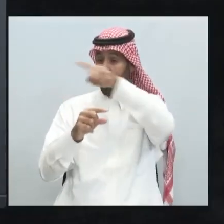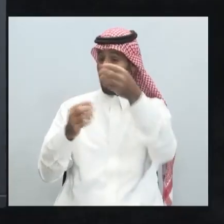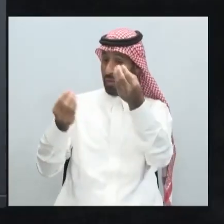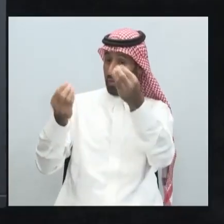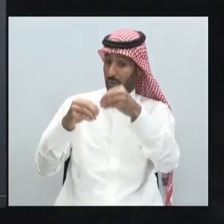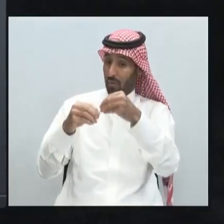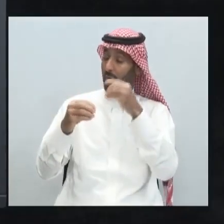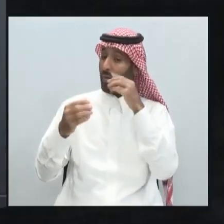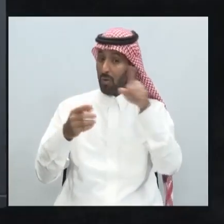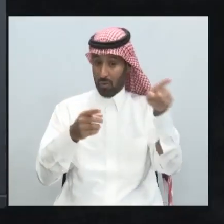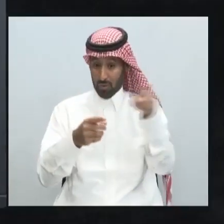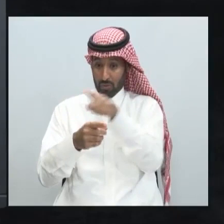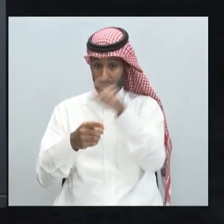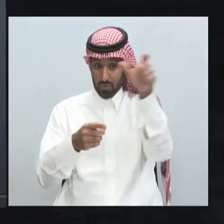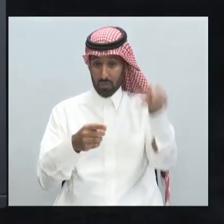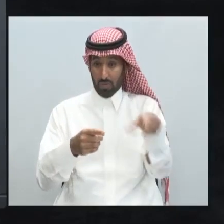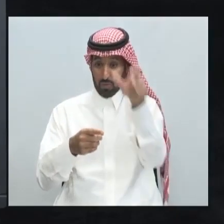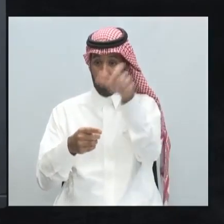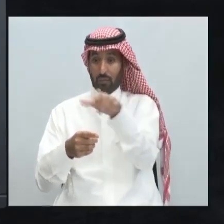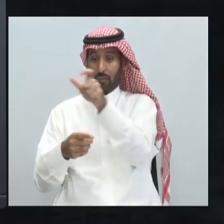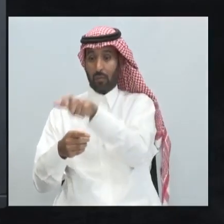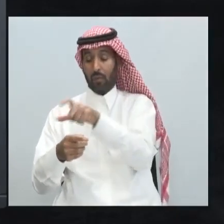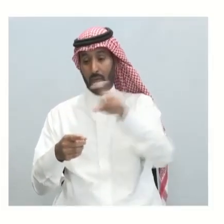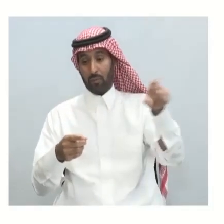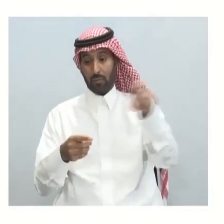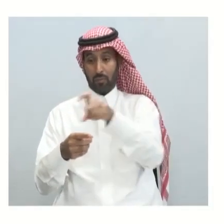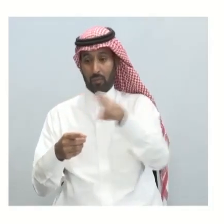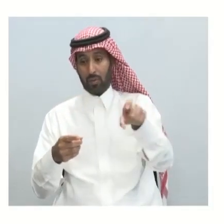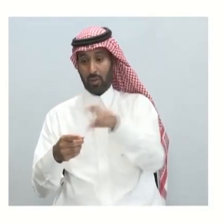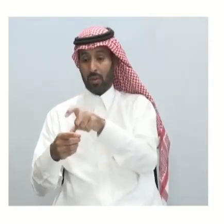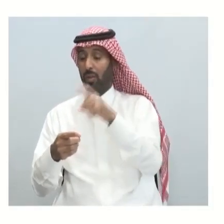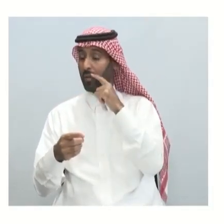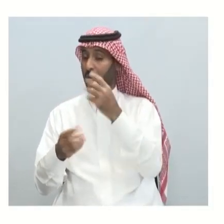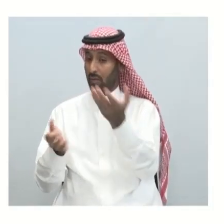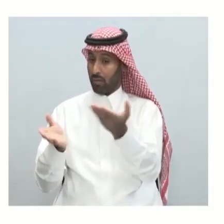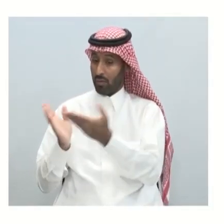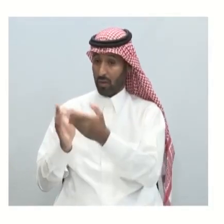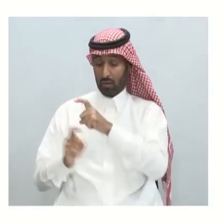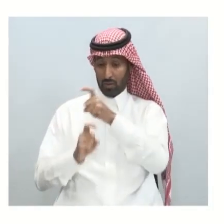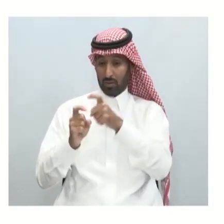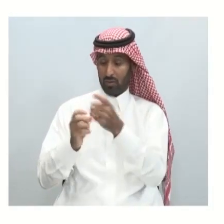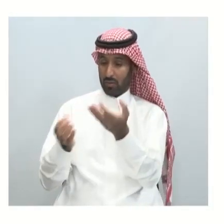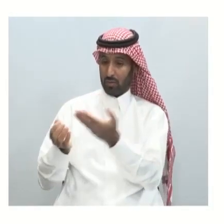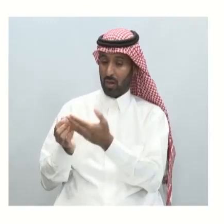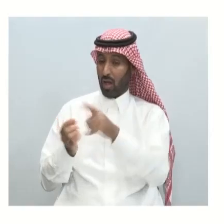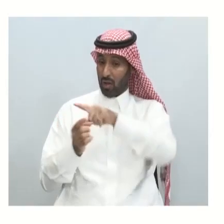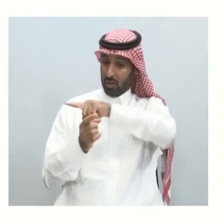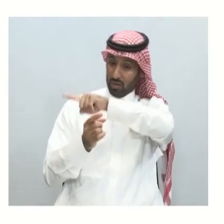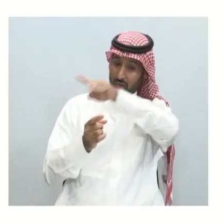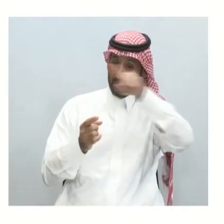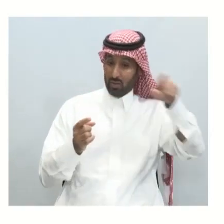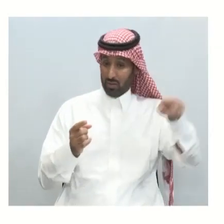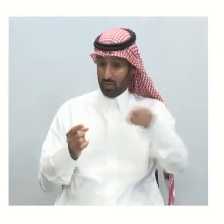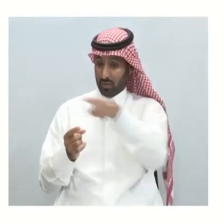تكمل الجدول الذي بدات فيه في درس تدرج الخواص بالميل الالكتروني اذا خلال الدوره يزداد